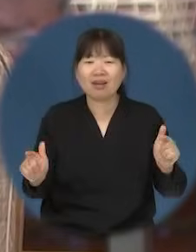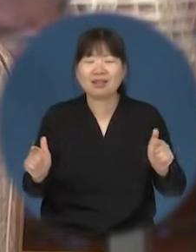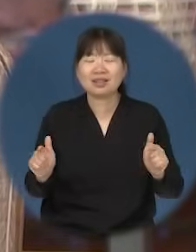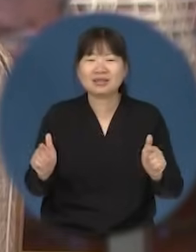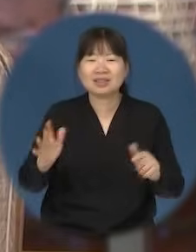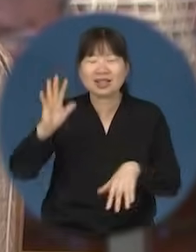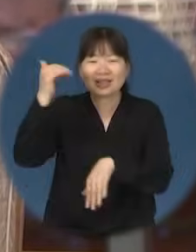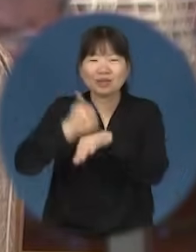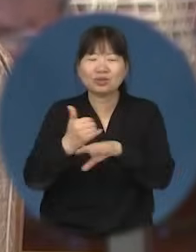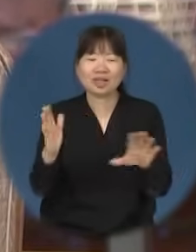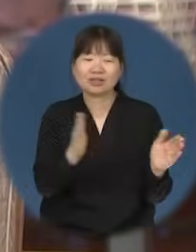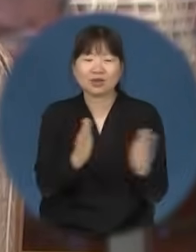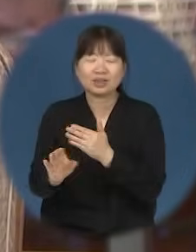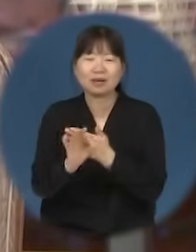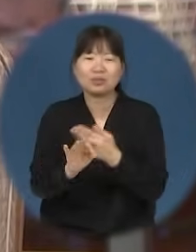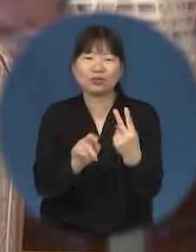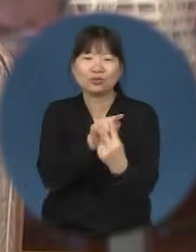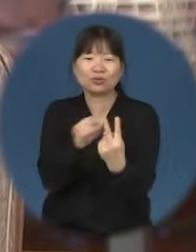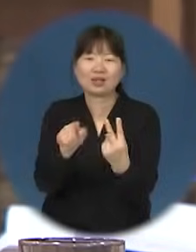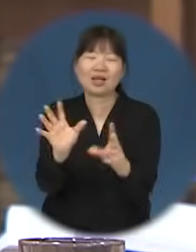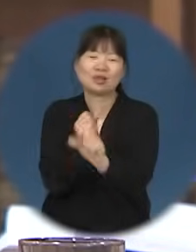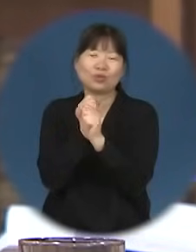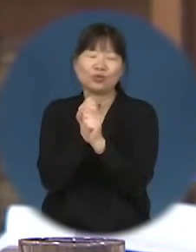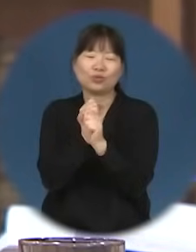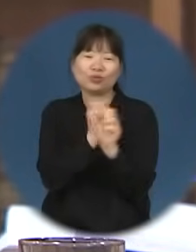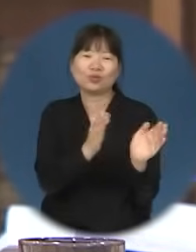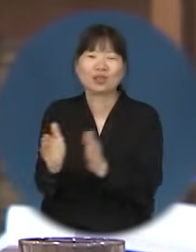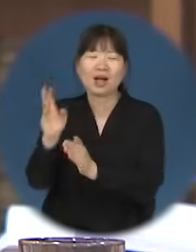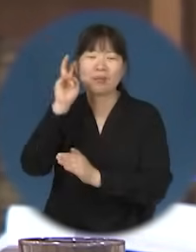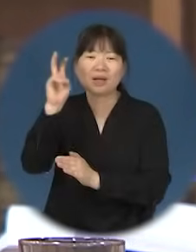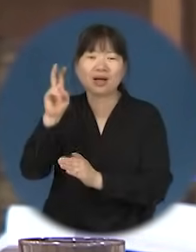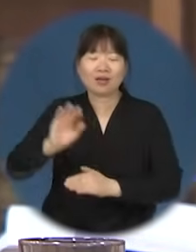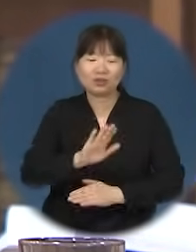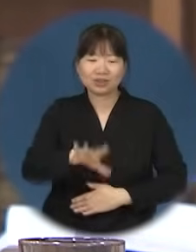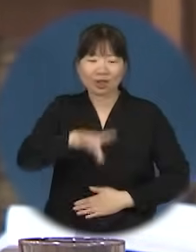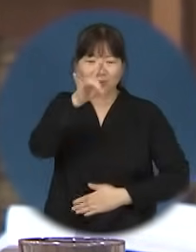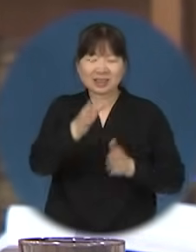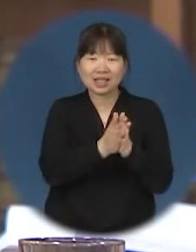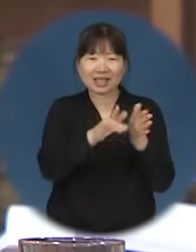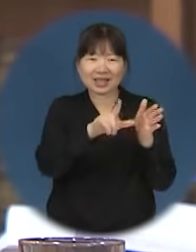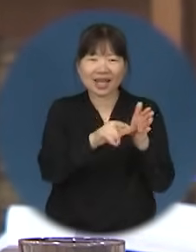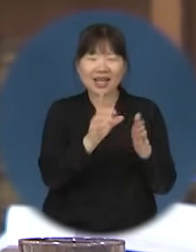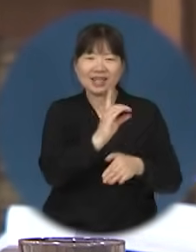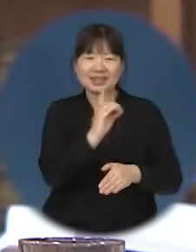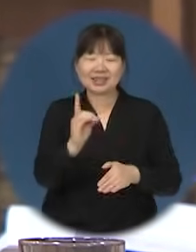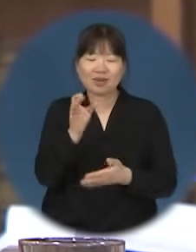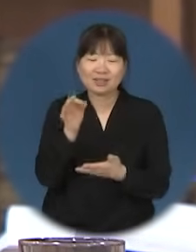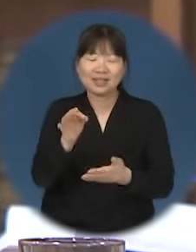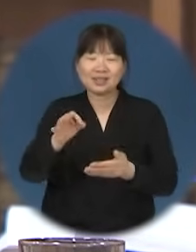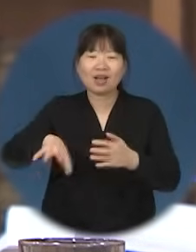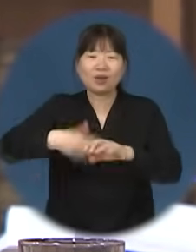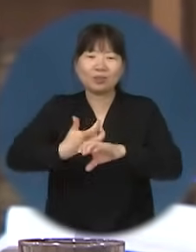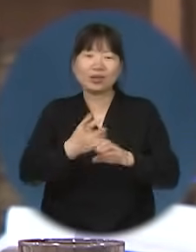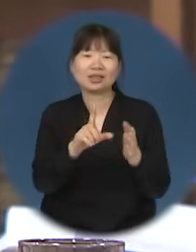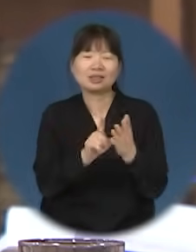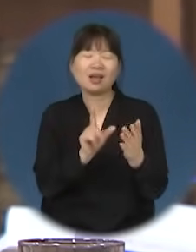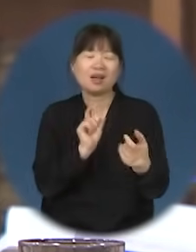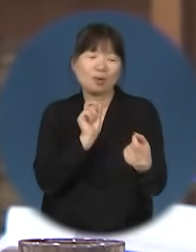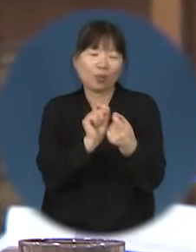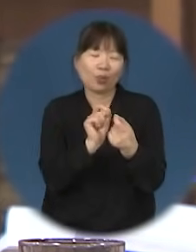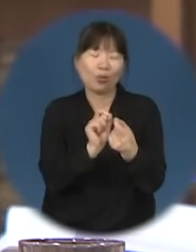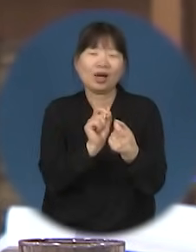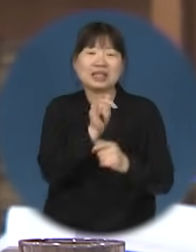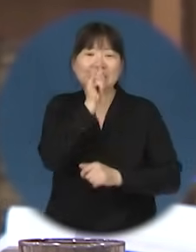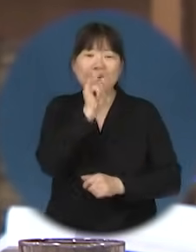개 정도로 정리가 되겠죠. 우리 오늘 처음 시작하면서 예. 이제 이런 디지털 자산 혁명의 시대는 이제 곧 올 수밖에